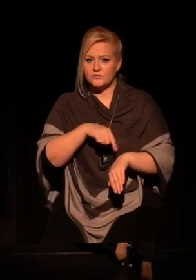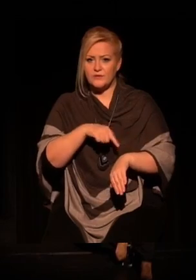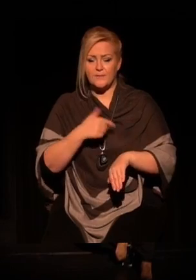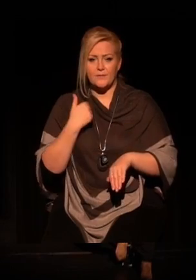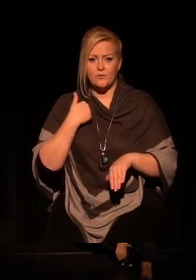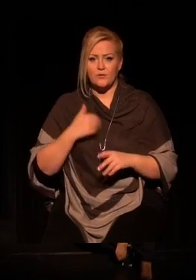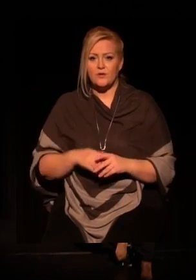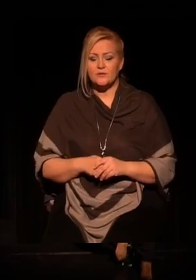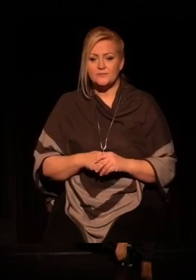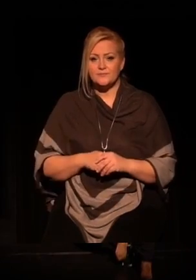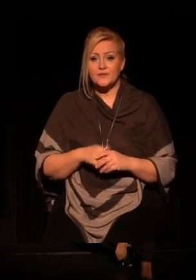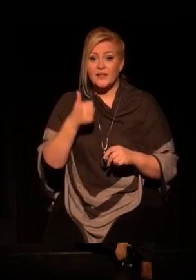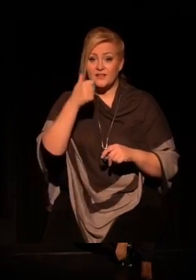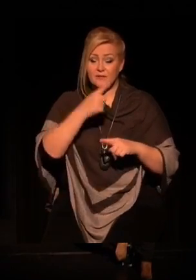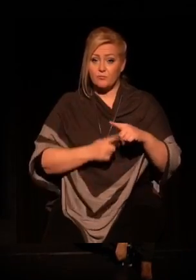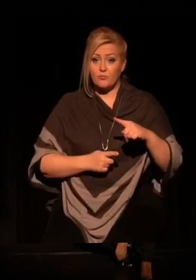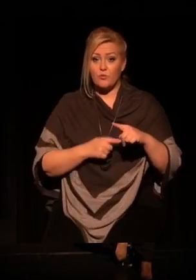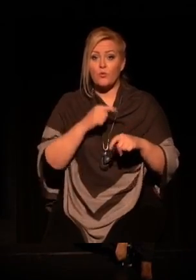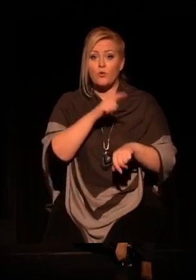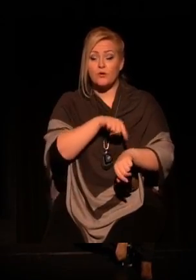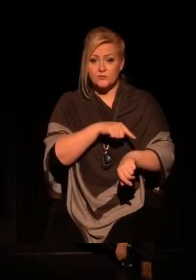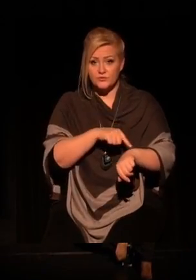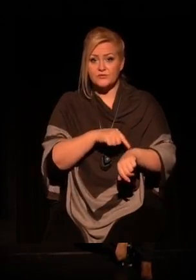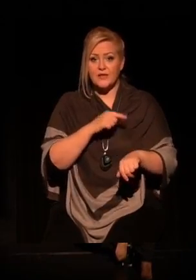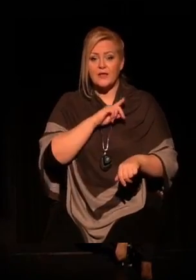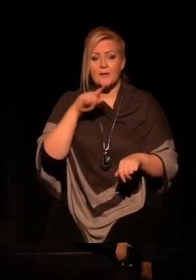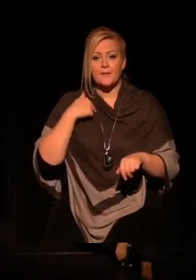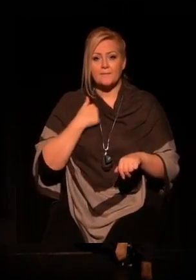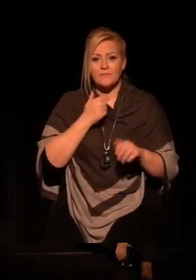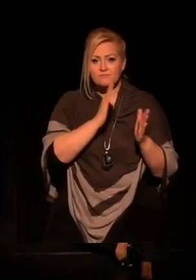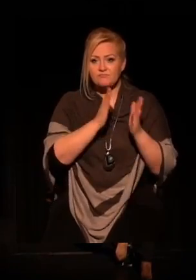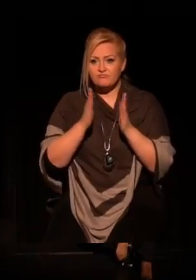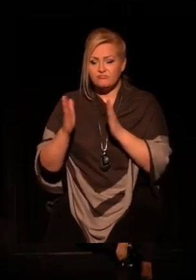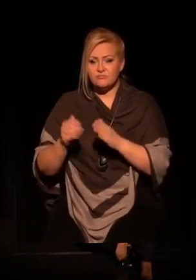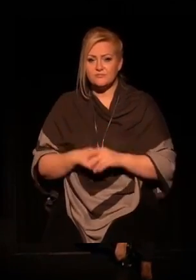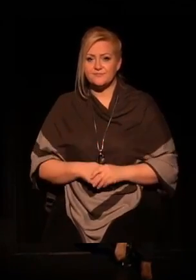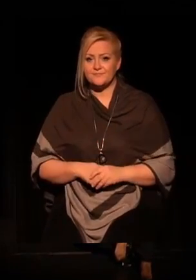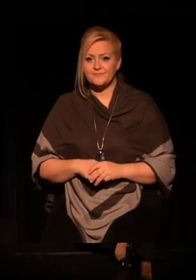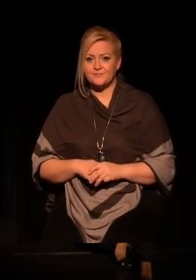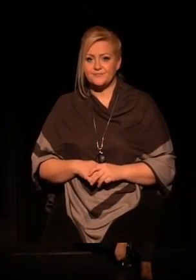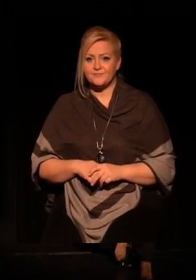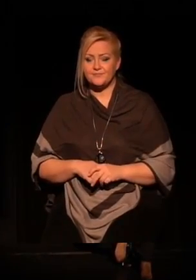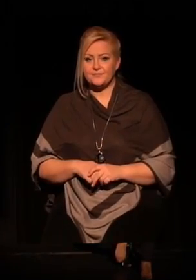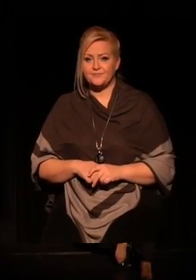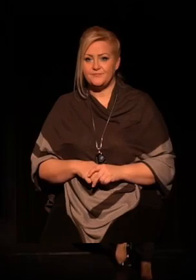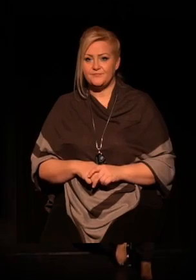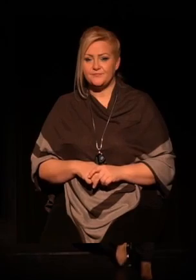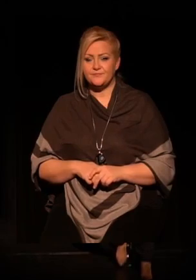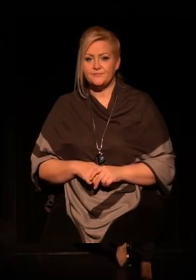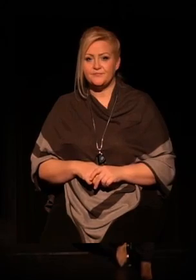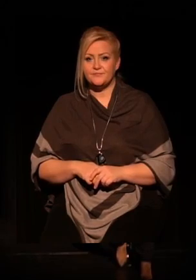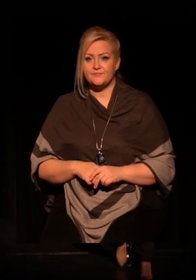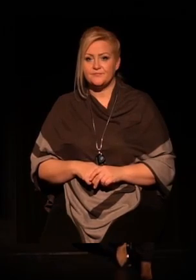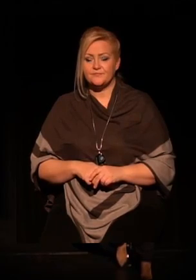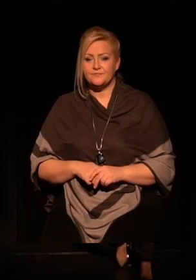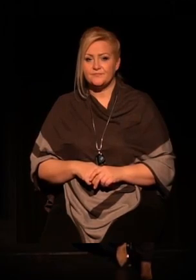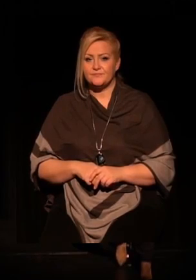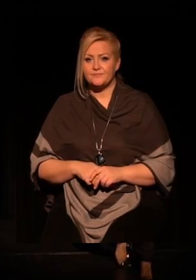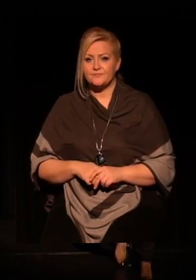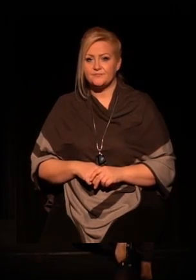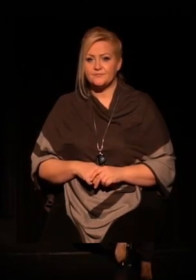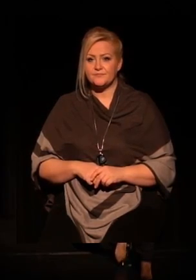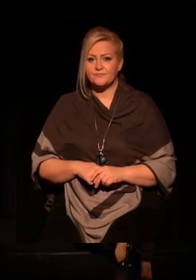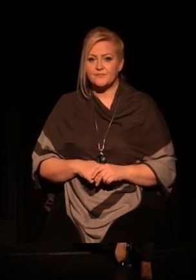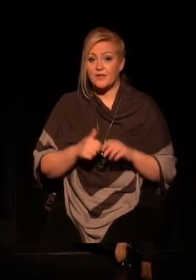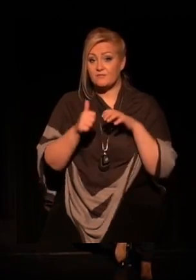wszystko przez 1,5 godziny. No bo nie było nas stać na to, żeby wynająć sobie jeszcze jednego przewodnika, który kosztuje